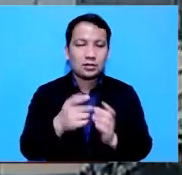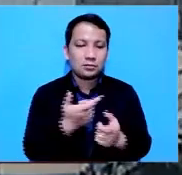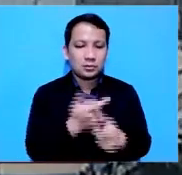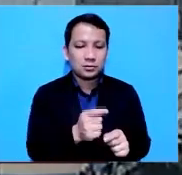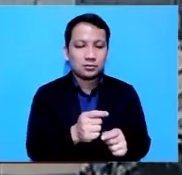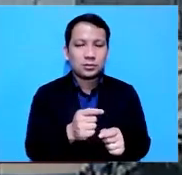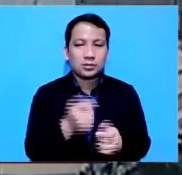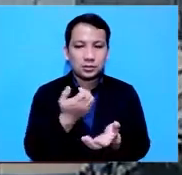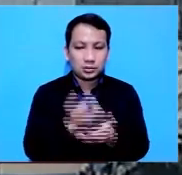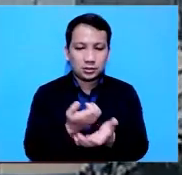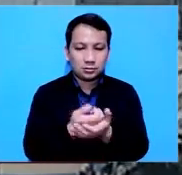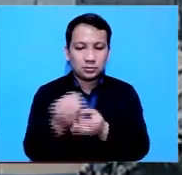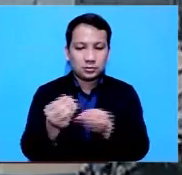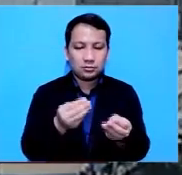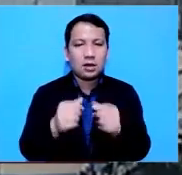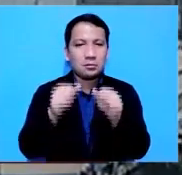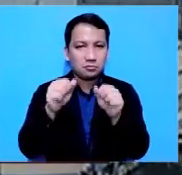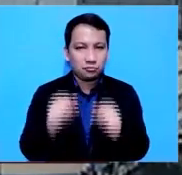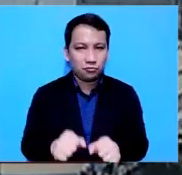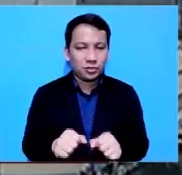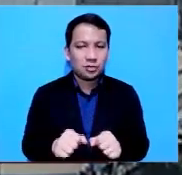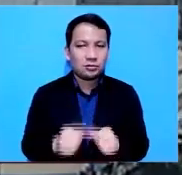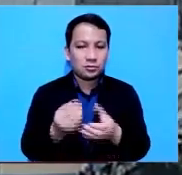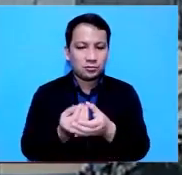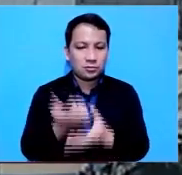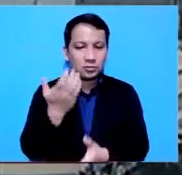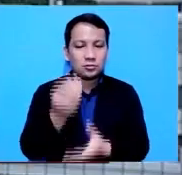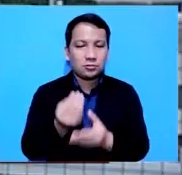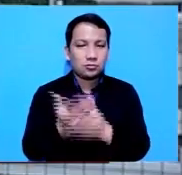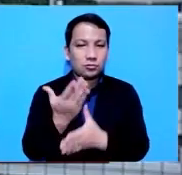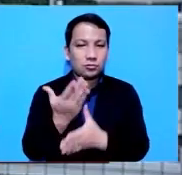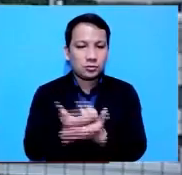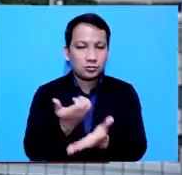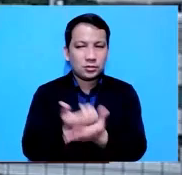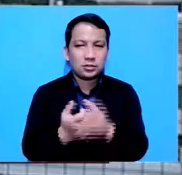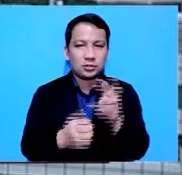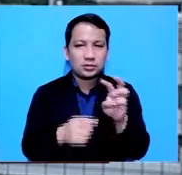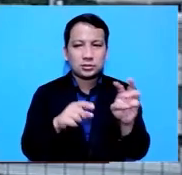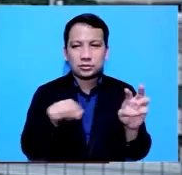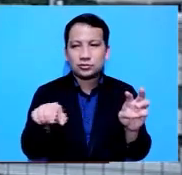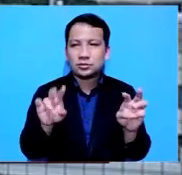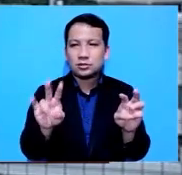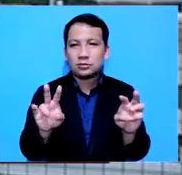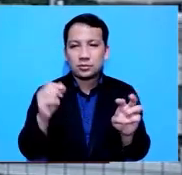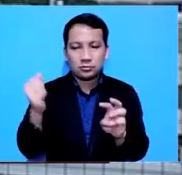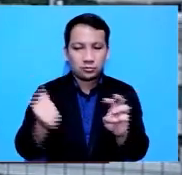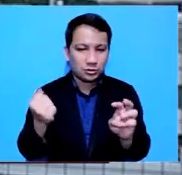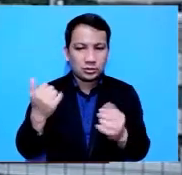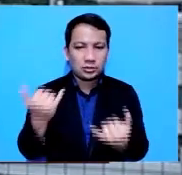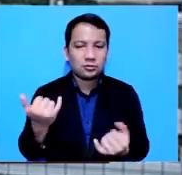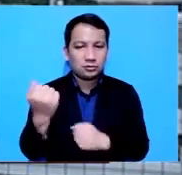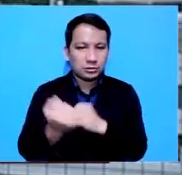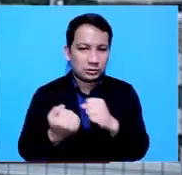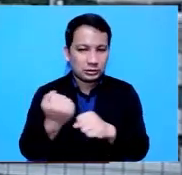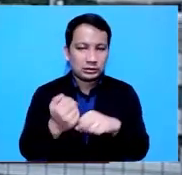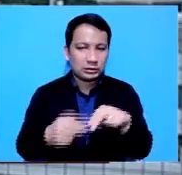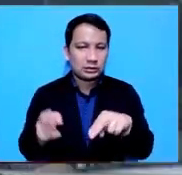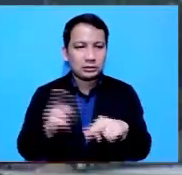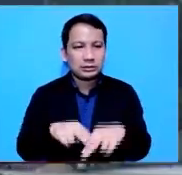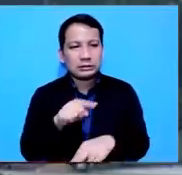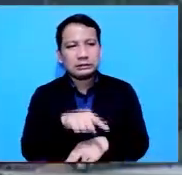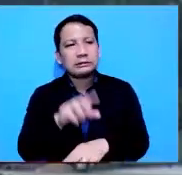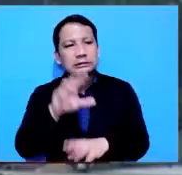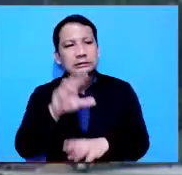managers na kaya pa rin lumago ekonomiya ng 6-7% ngayong taon. Pero mismong si Pangulong Marcos